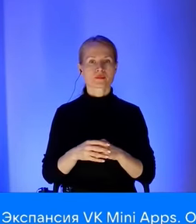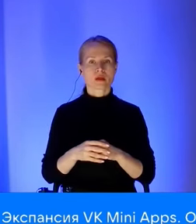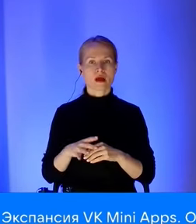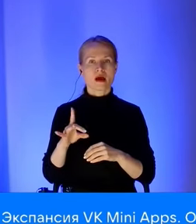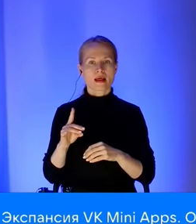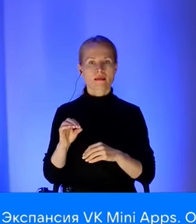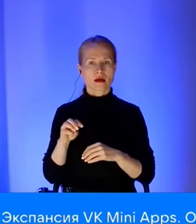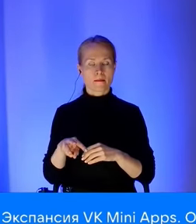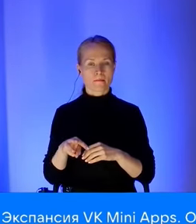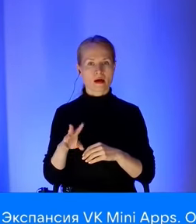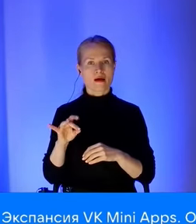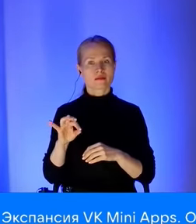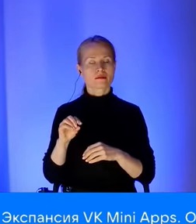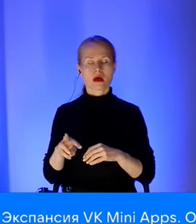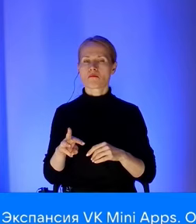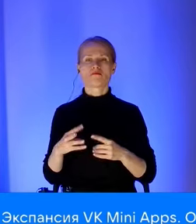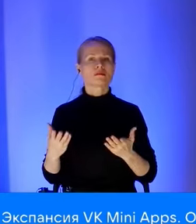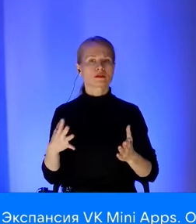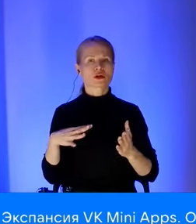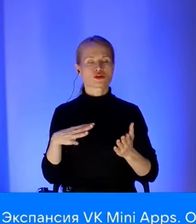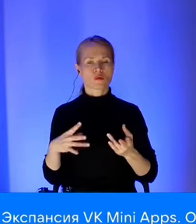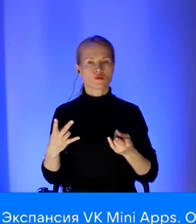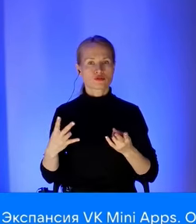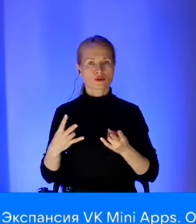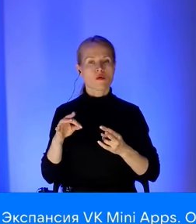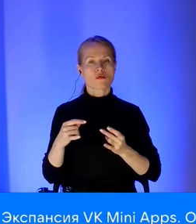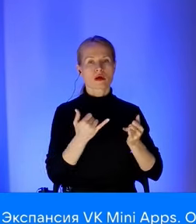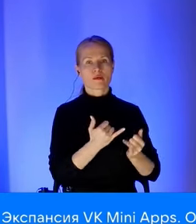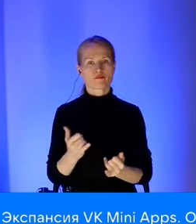Рантайм. Рантайм предназначен для того, чтобы